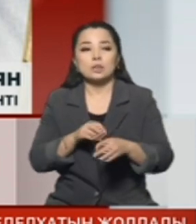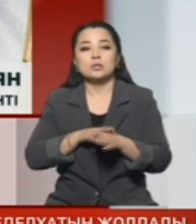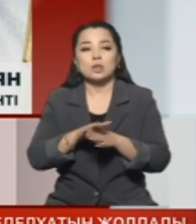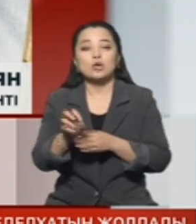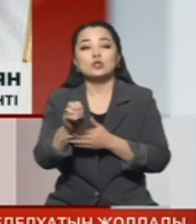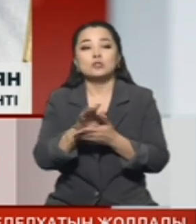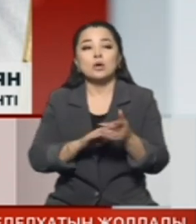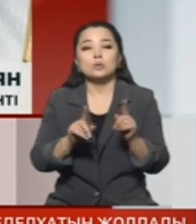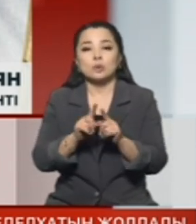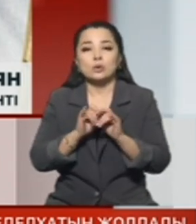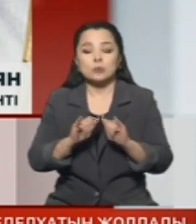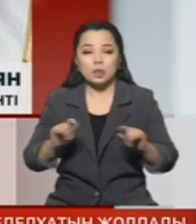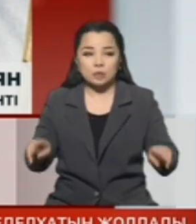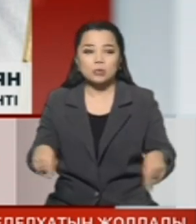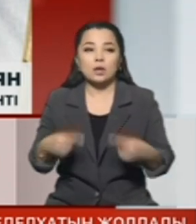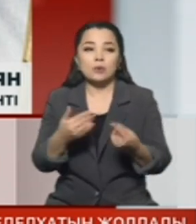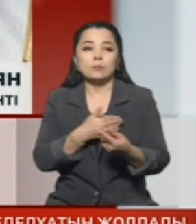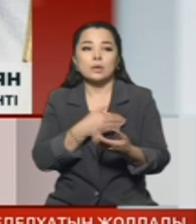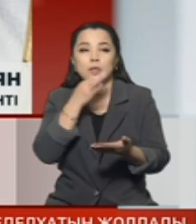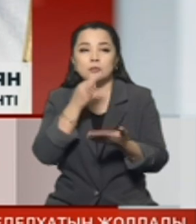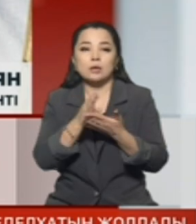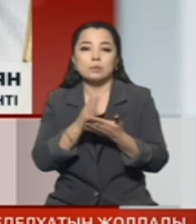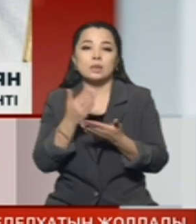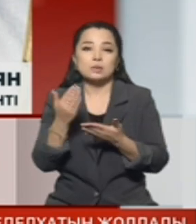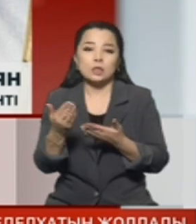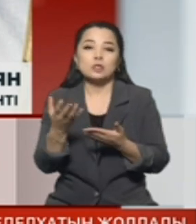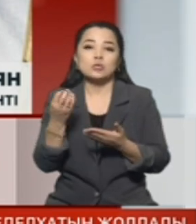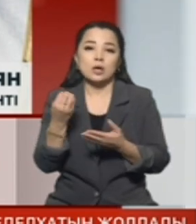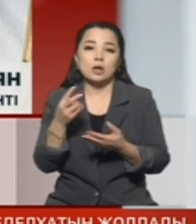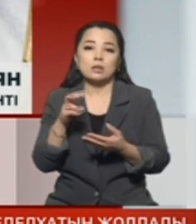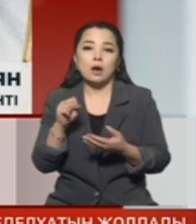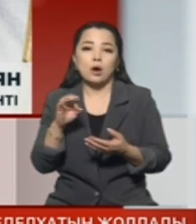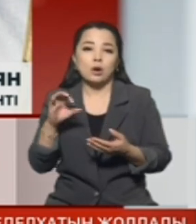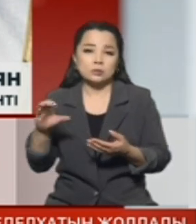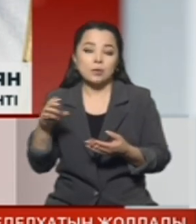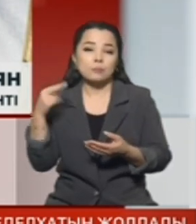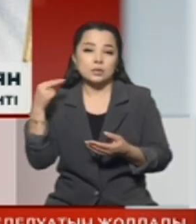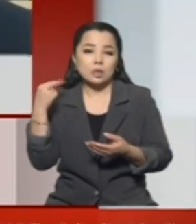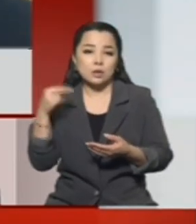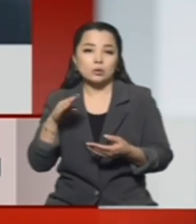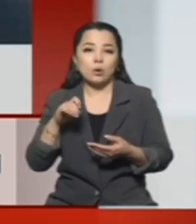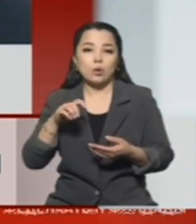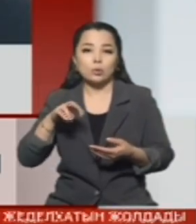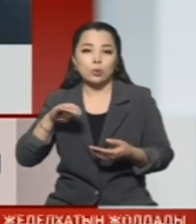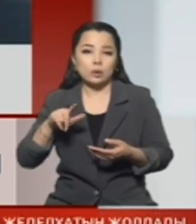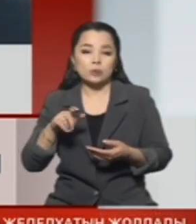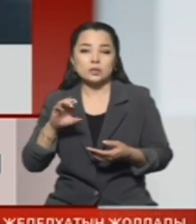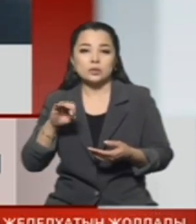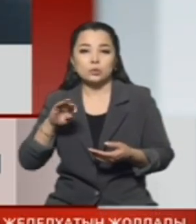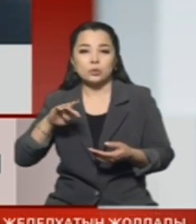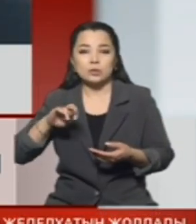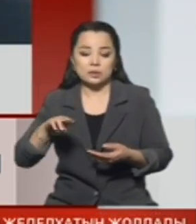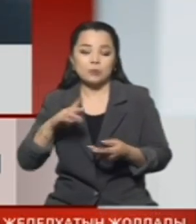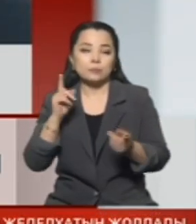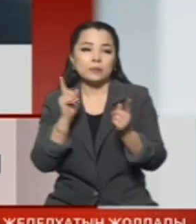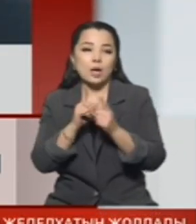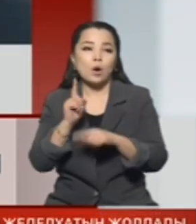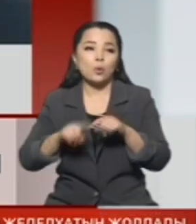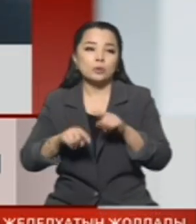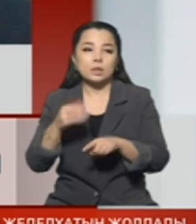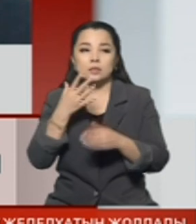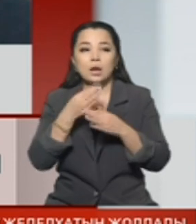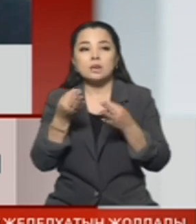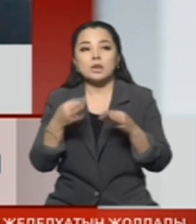одан әрі өркендей беруіне тілектестік білдірген. Және Лаос президенті Тхолунг Сусилитпен оның